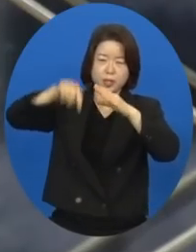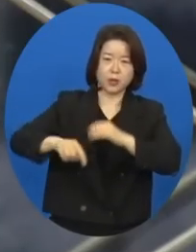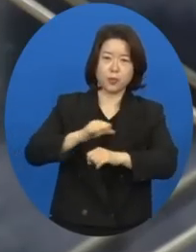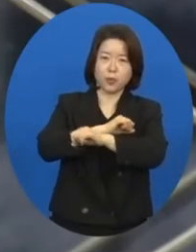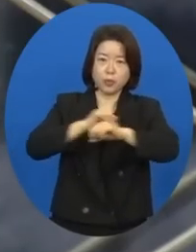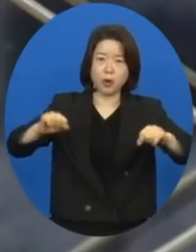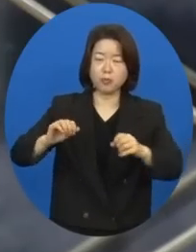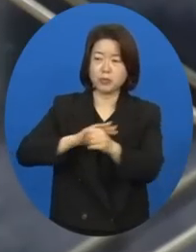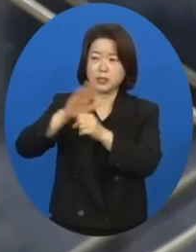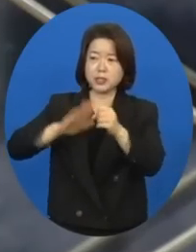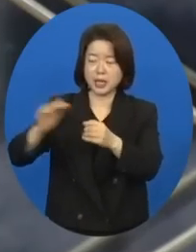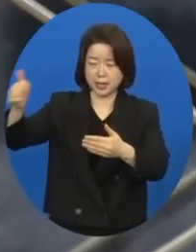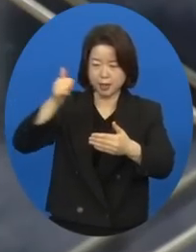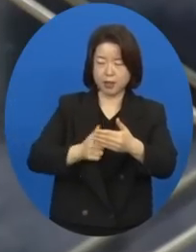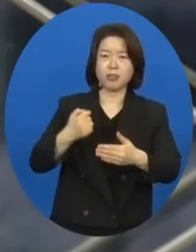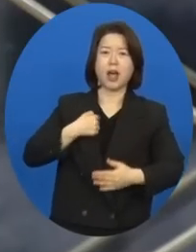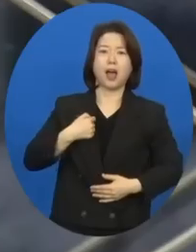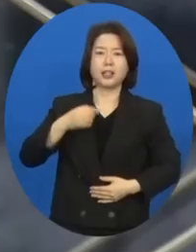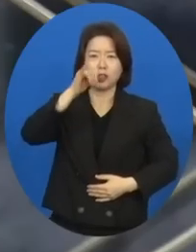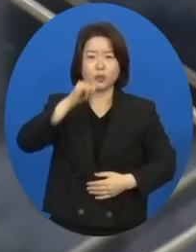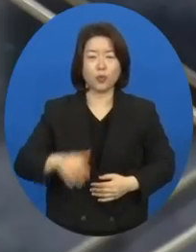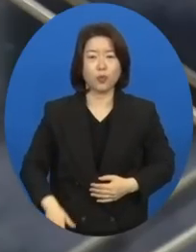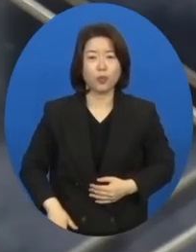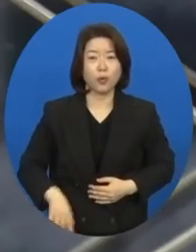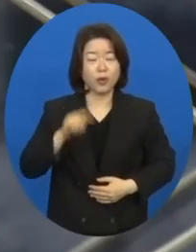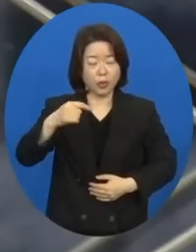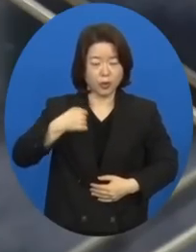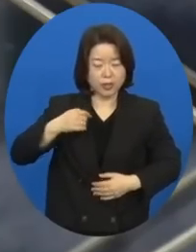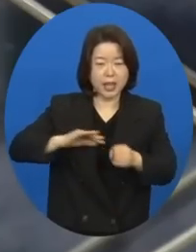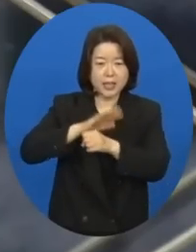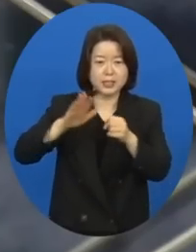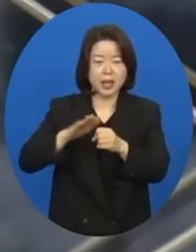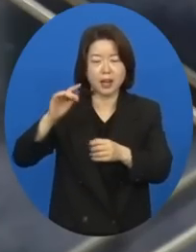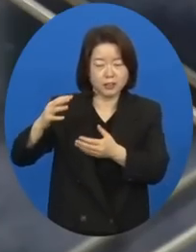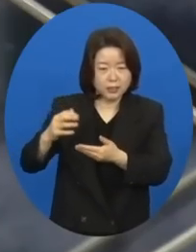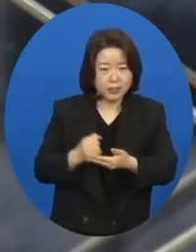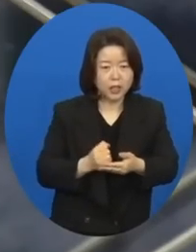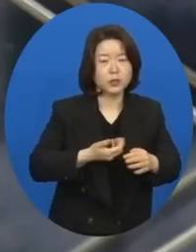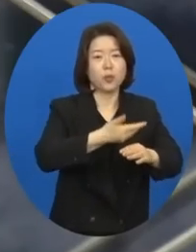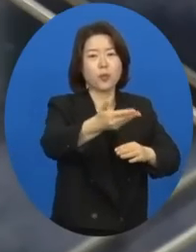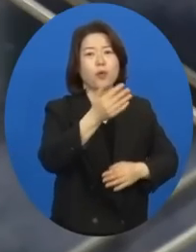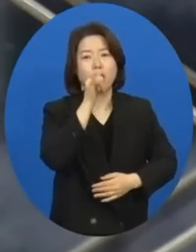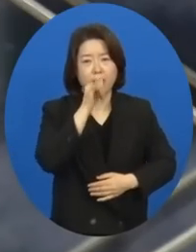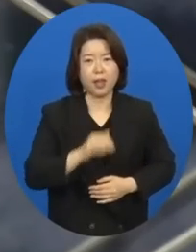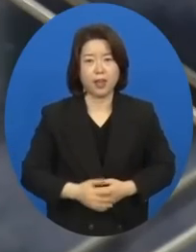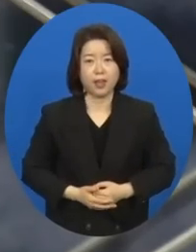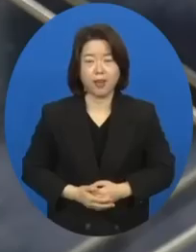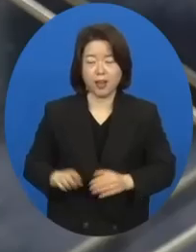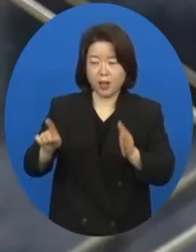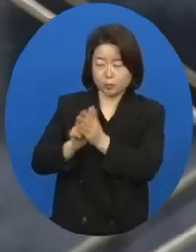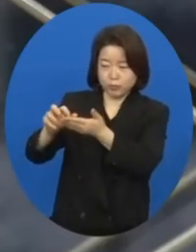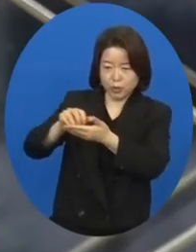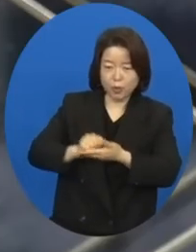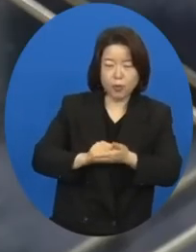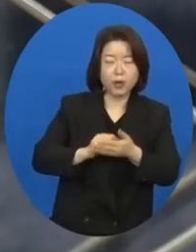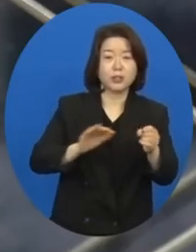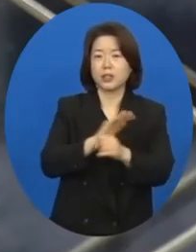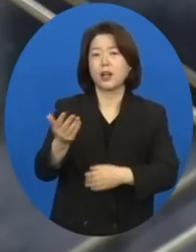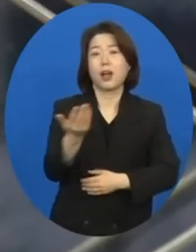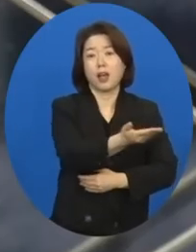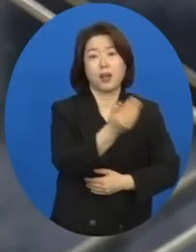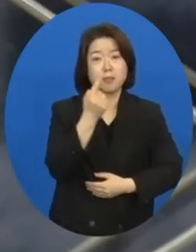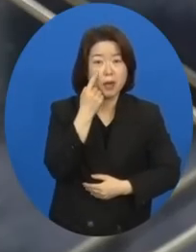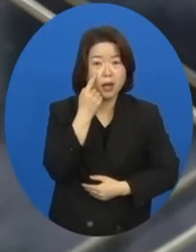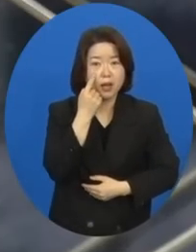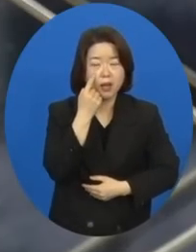사랑인 내가 있잖아. 너는 그 사랑으로 사랑만 하면 되지. 그 믿음으로 취하여 사랑만 하면 되지.